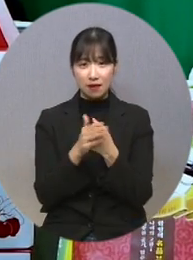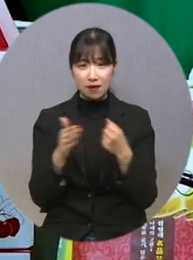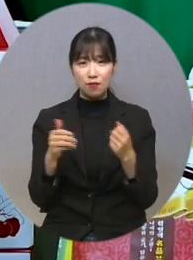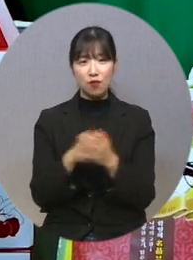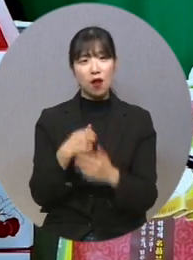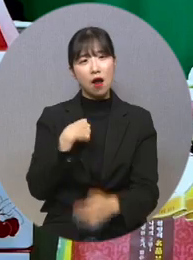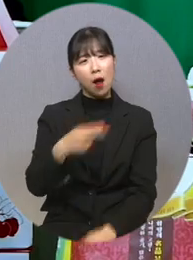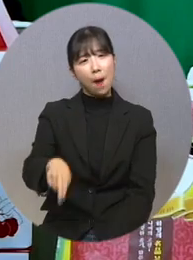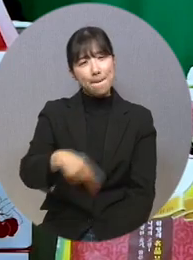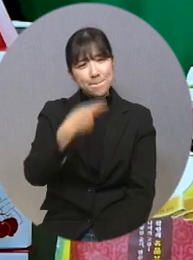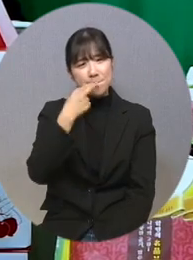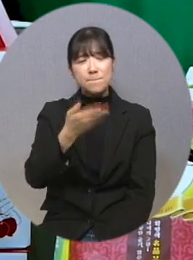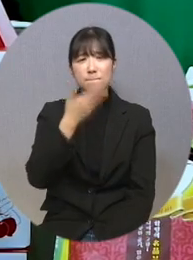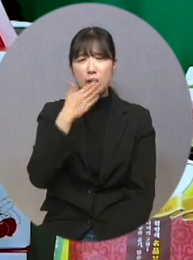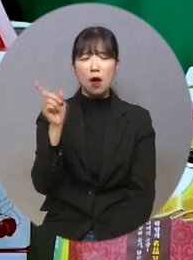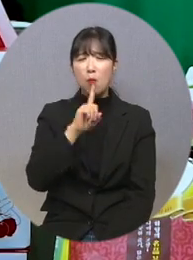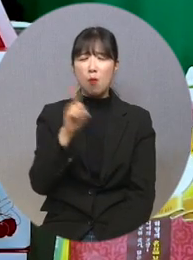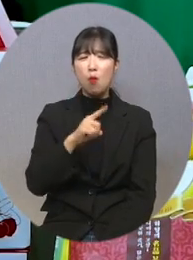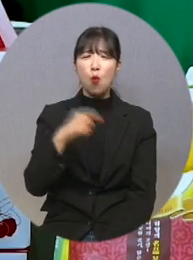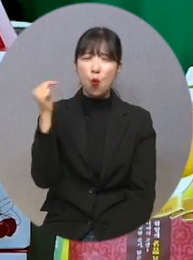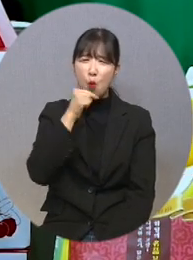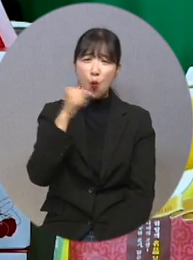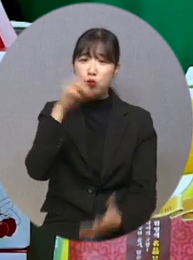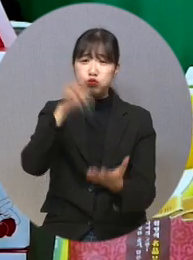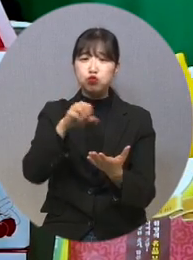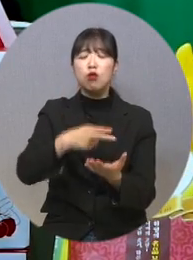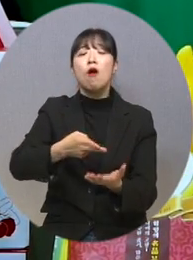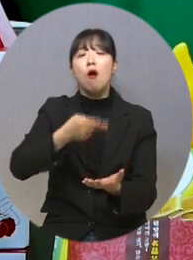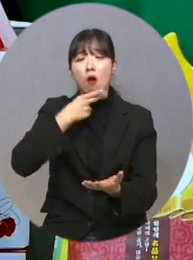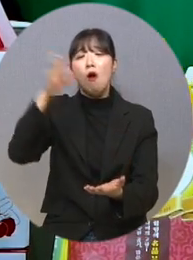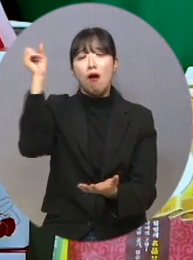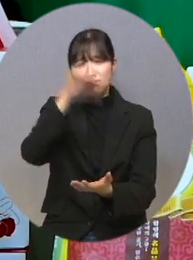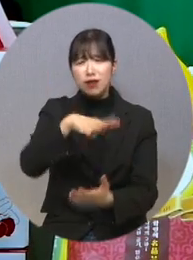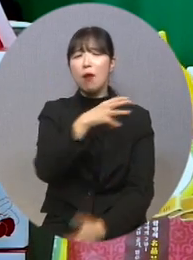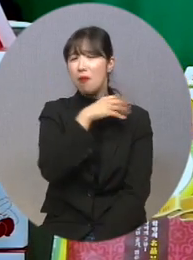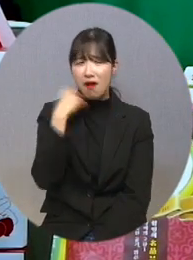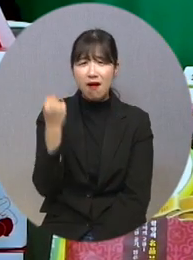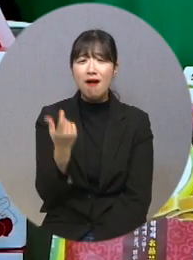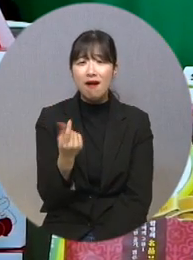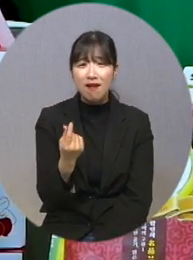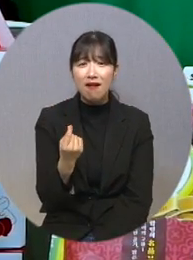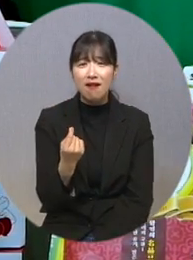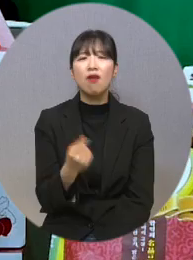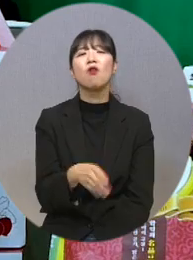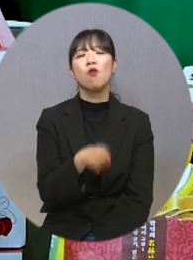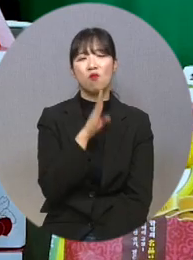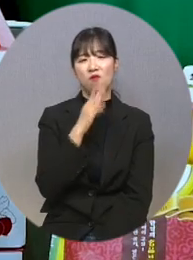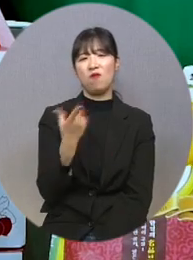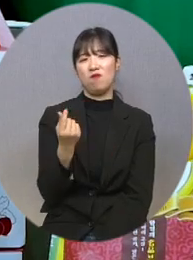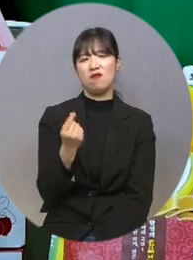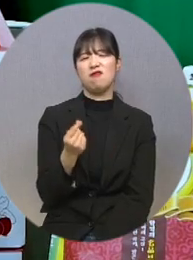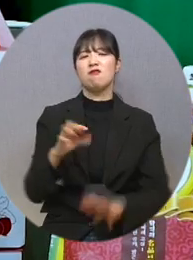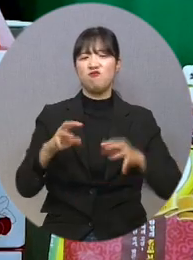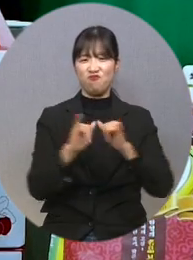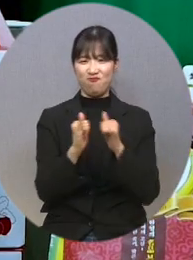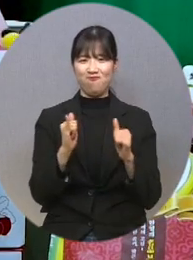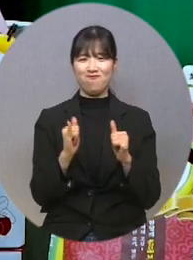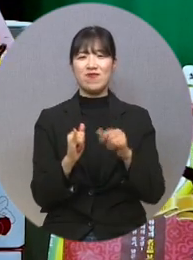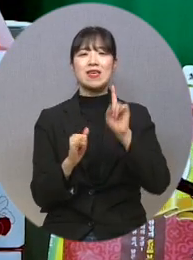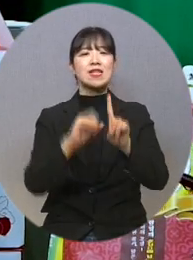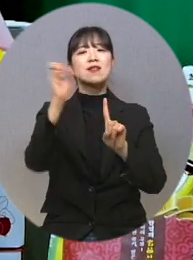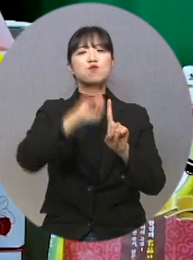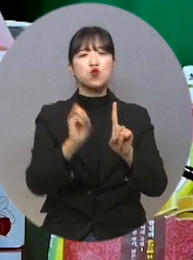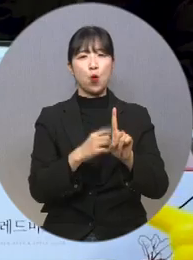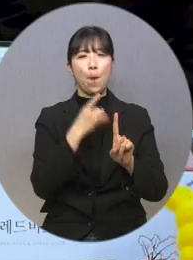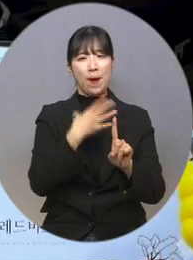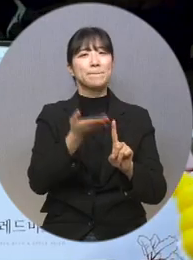이게 먹어봤더니 네. 뭐 간을 안 해도 그냥 맛있어. 그렇죠. 예예. 양념이 필요 없네. 1%만 먹을 수 있는 한평